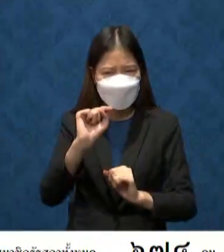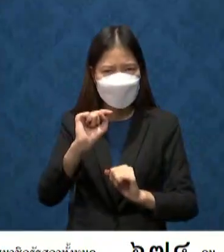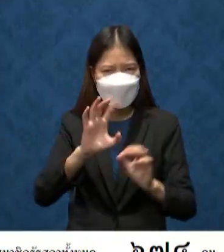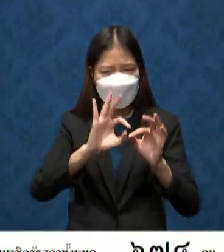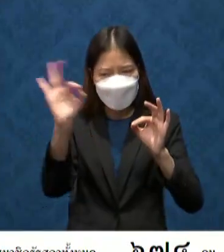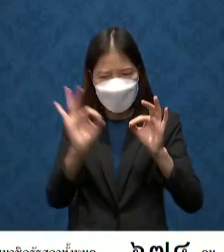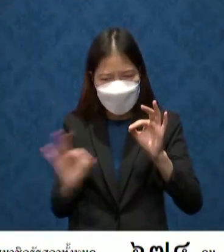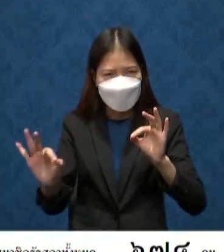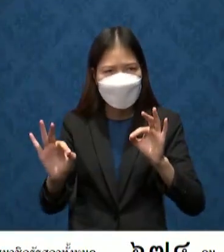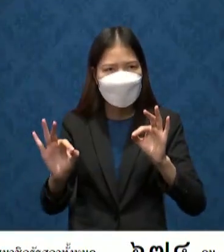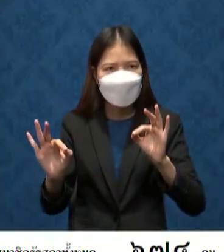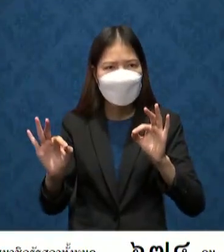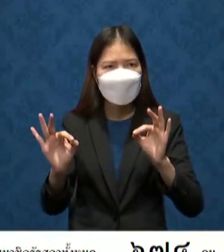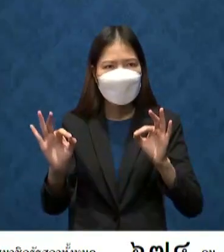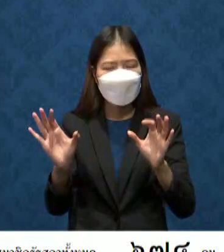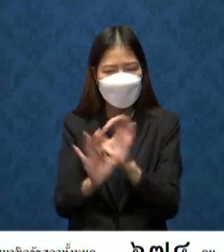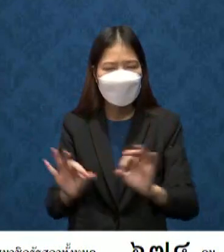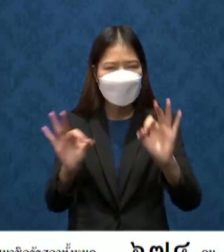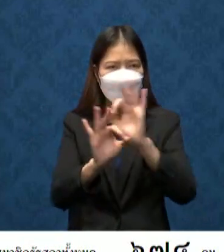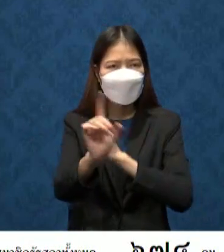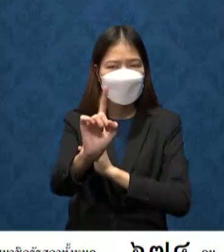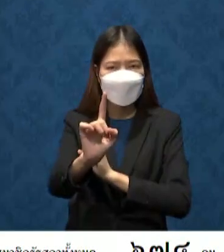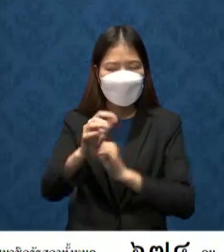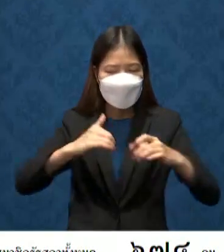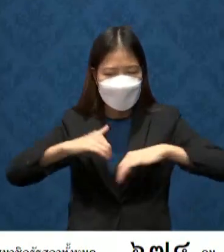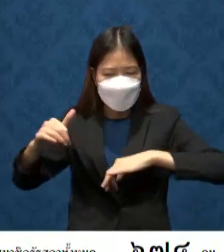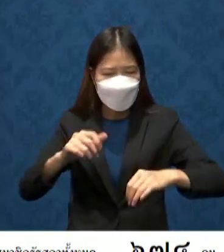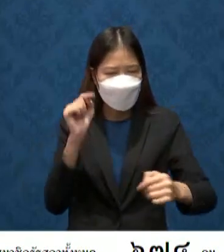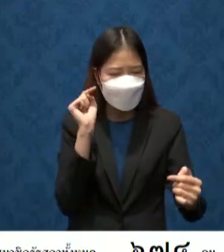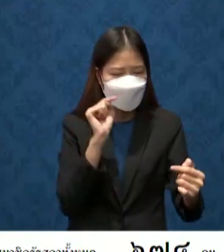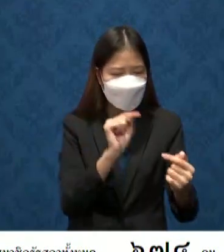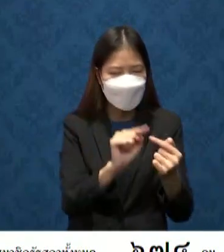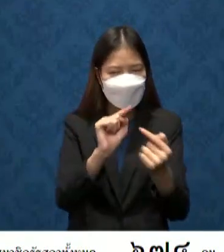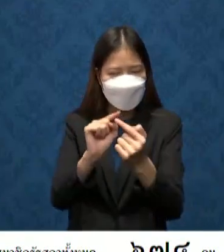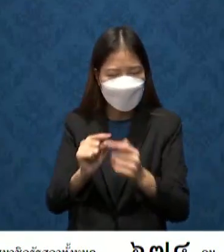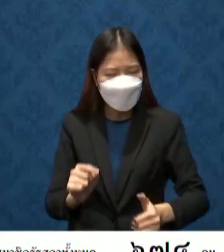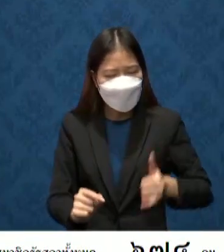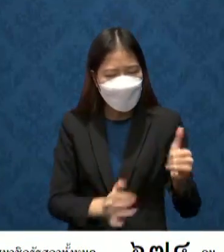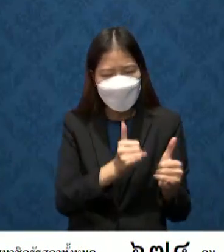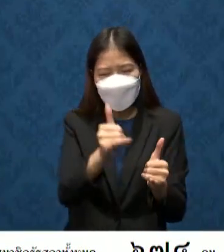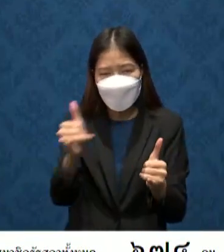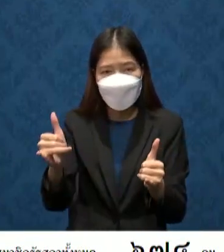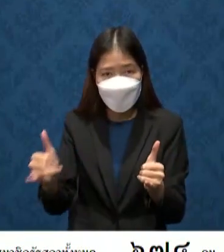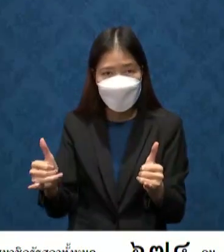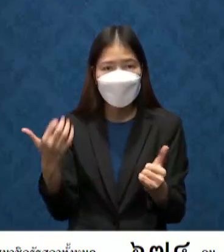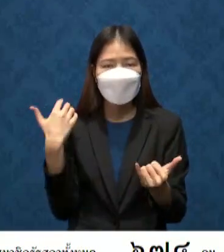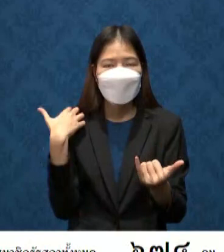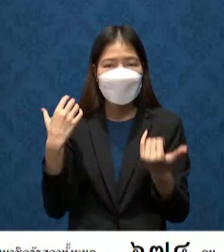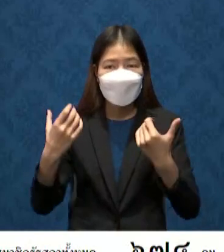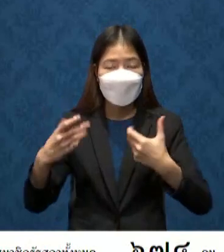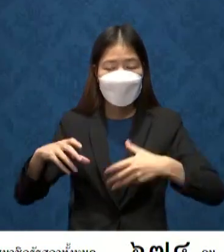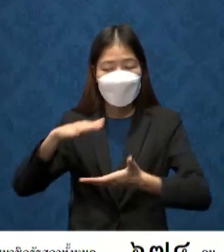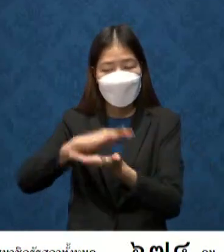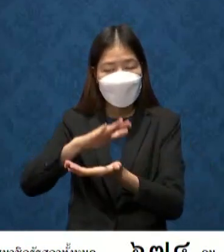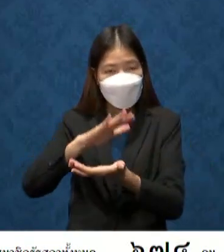ต้องนะครับจัดการศึกษาให้ทั่วถึงแล้วก็ให้สถานศึกษาเป็นนิติบุคคลในส่วน